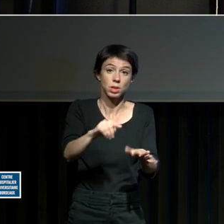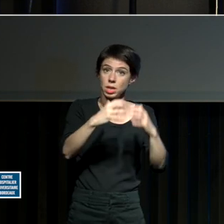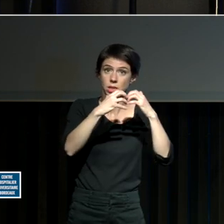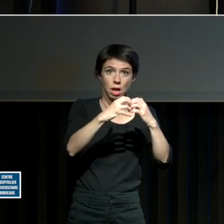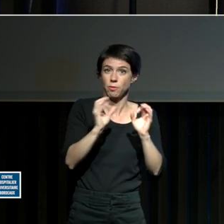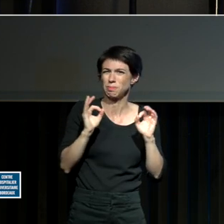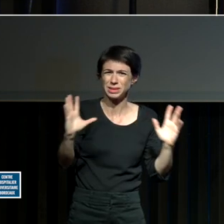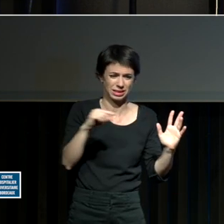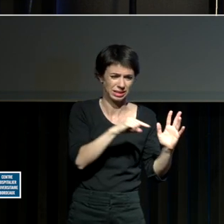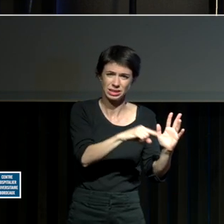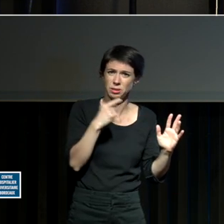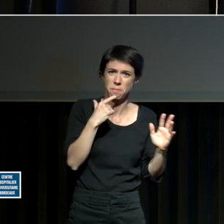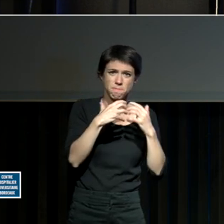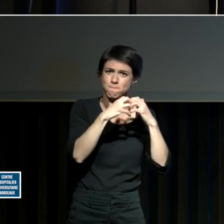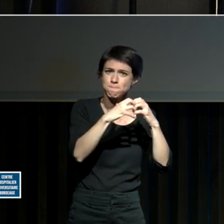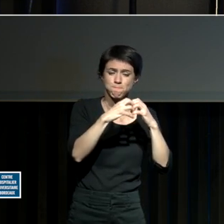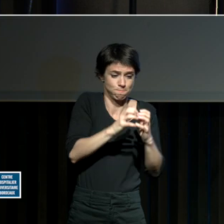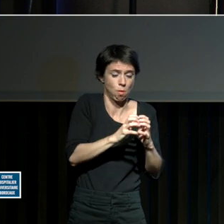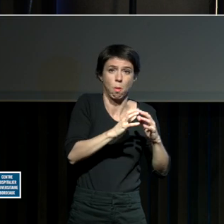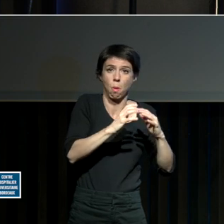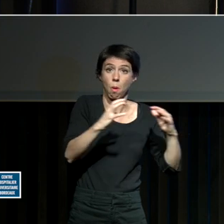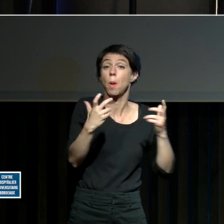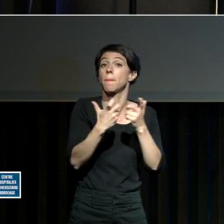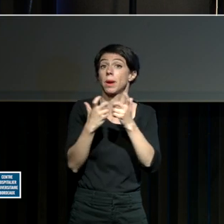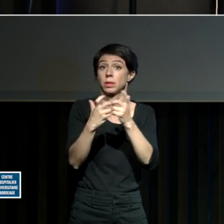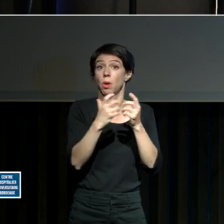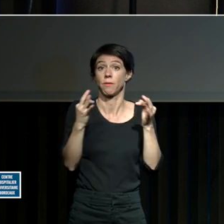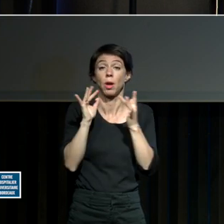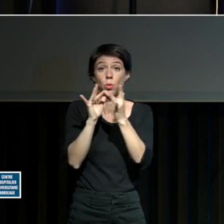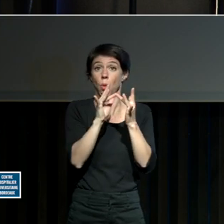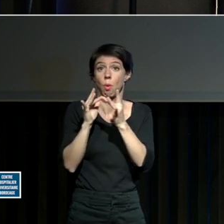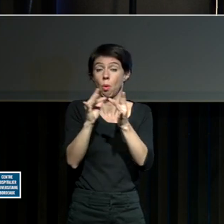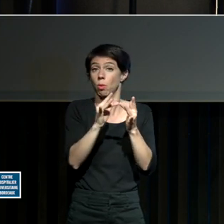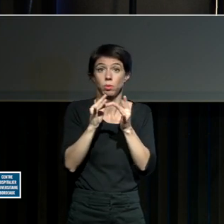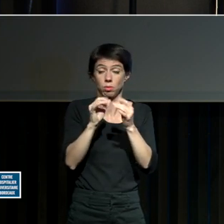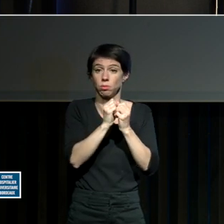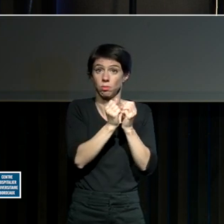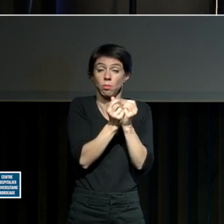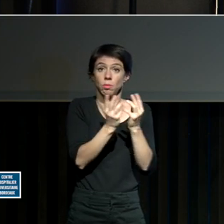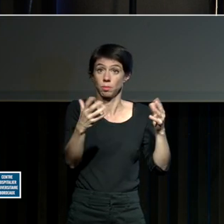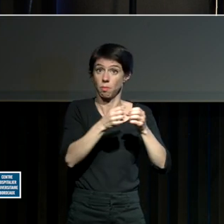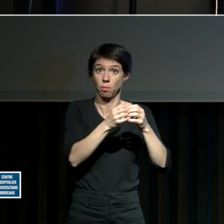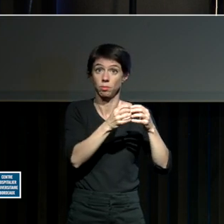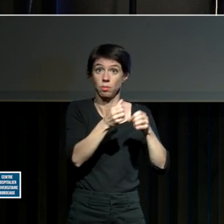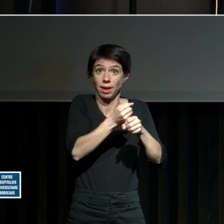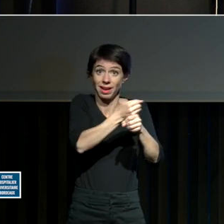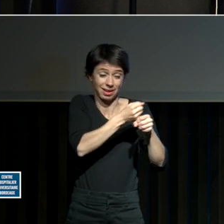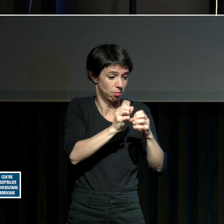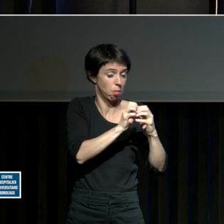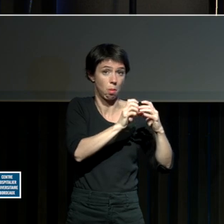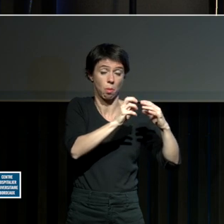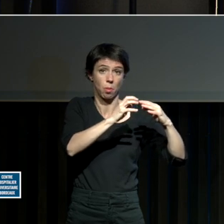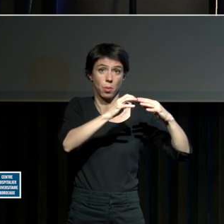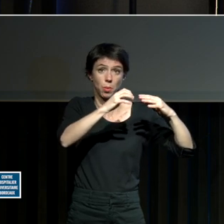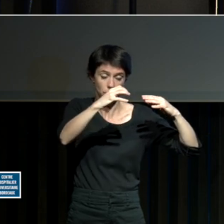cérébrale, avec le développement de nombreuses connexions neuronales. Et ces aspects-là vont être